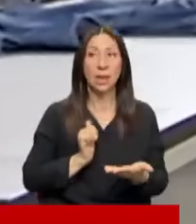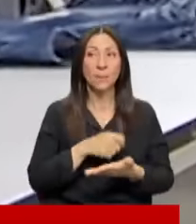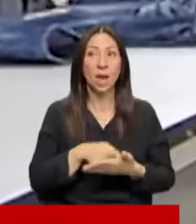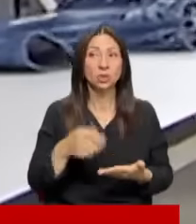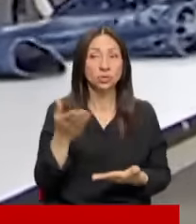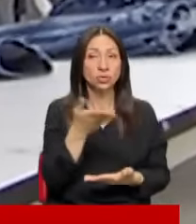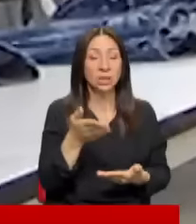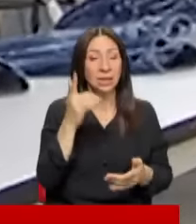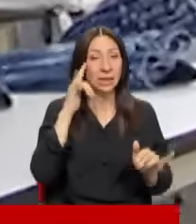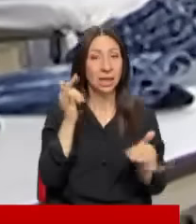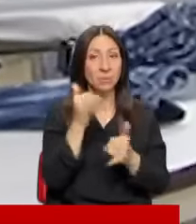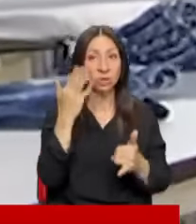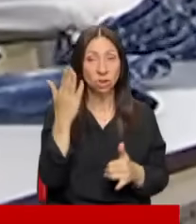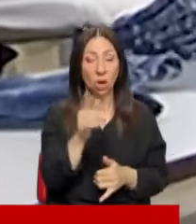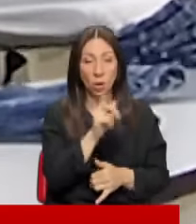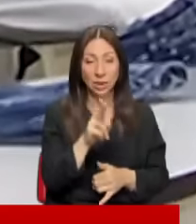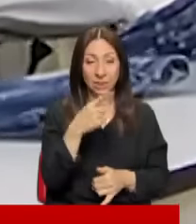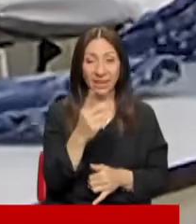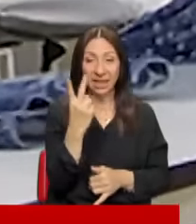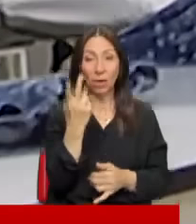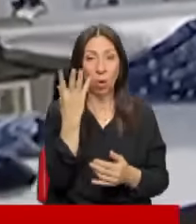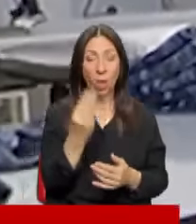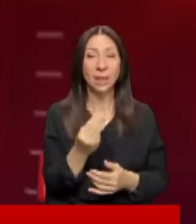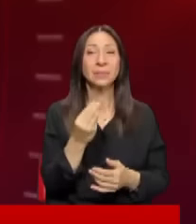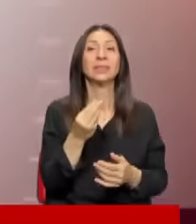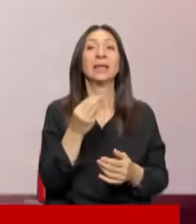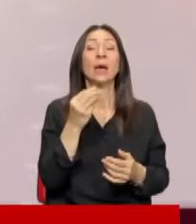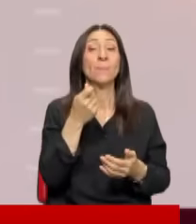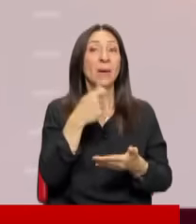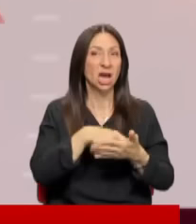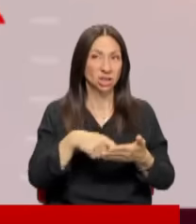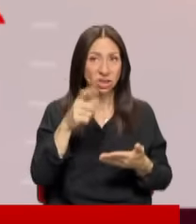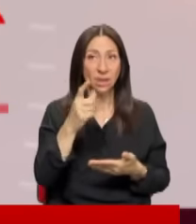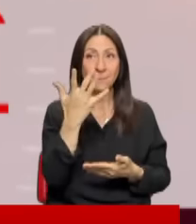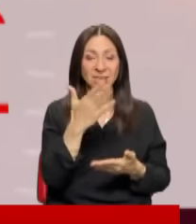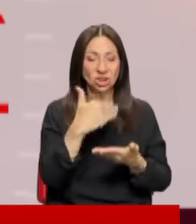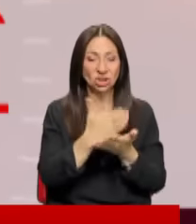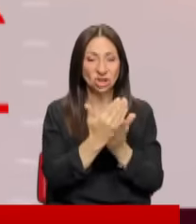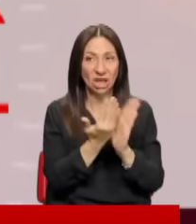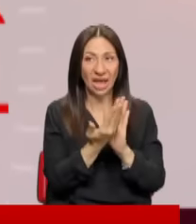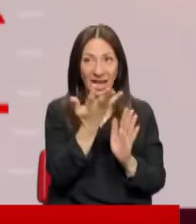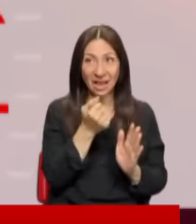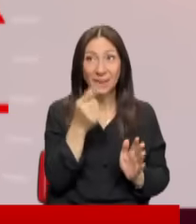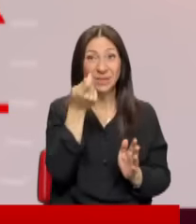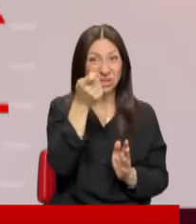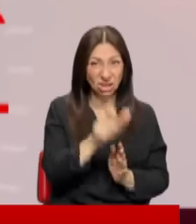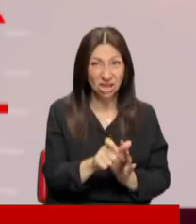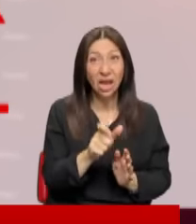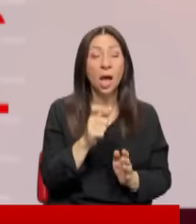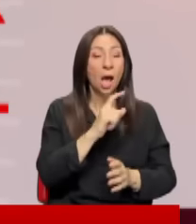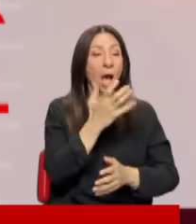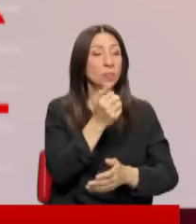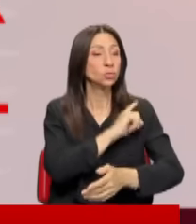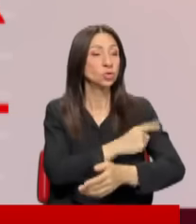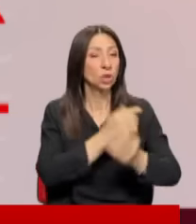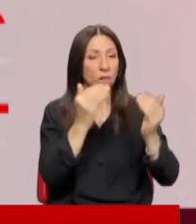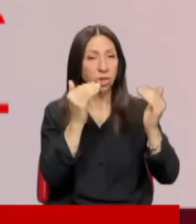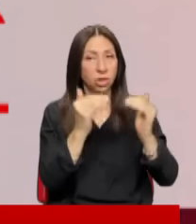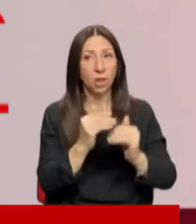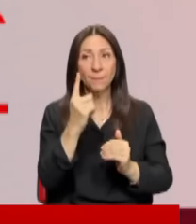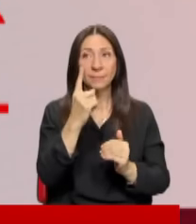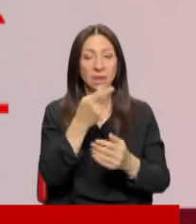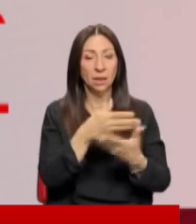ücretli. Yılbaşında 17.002 lira olarak belirlenen ücretle 5 çeyrek altın alabilen bir işçi alım gücünde bir